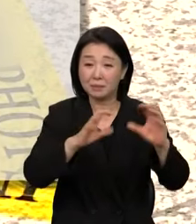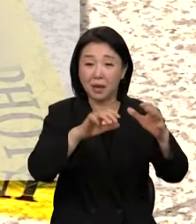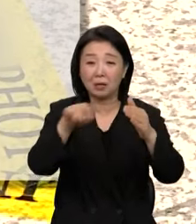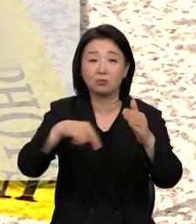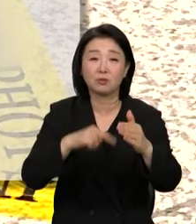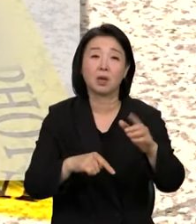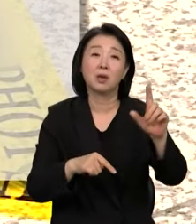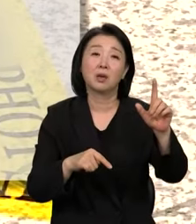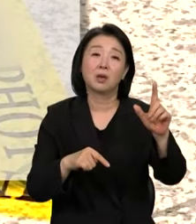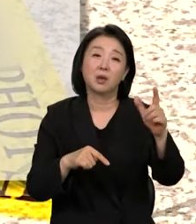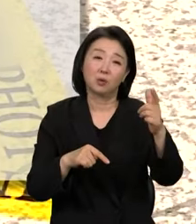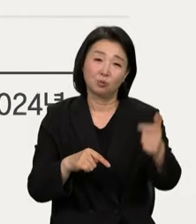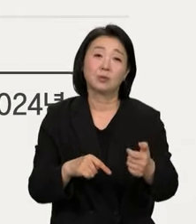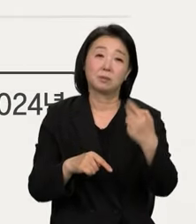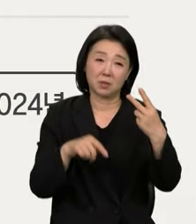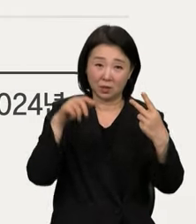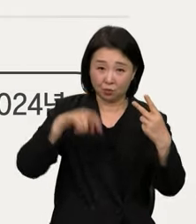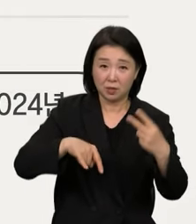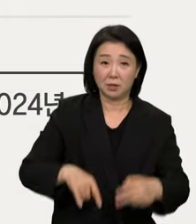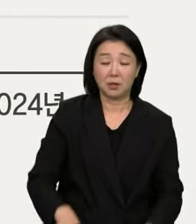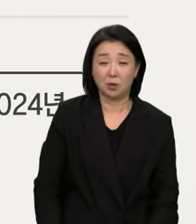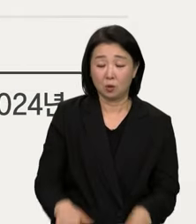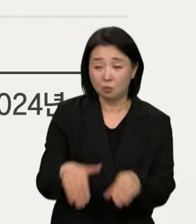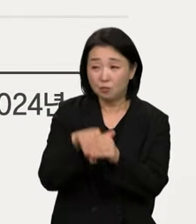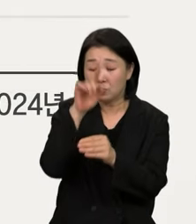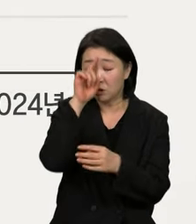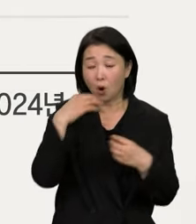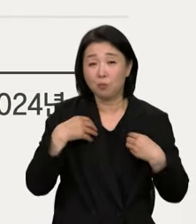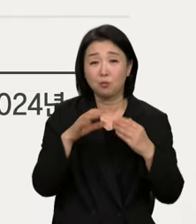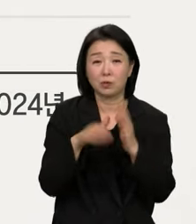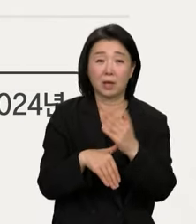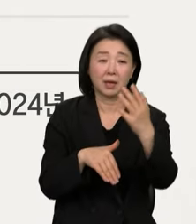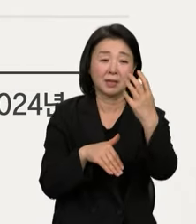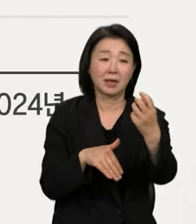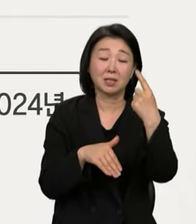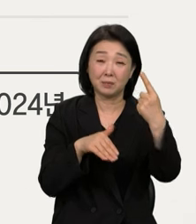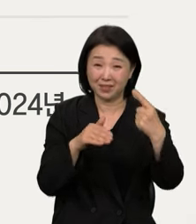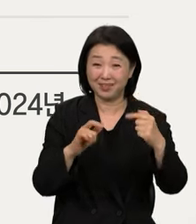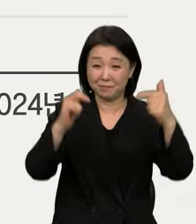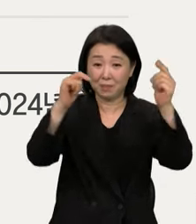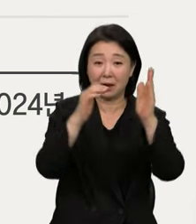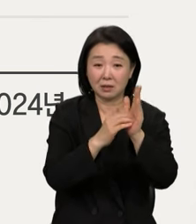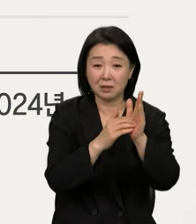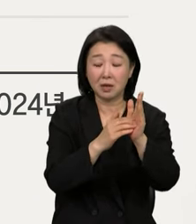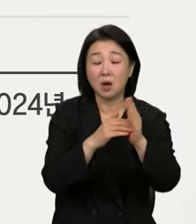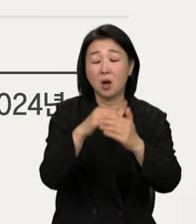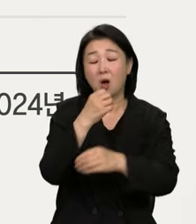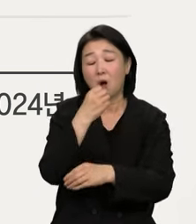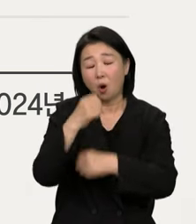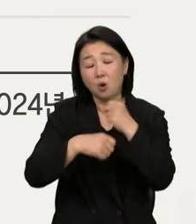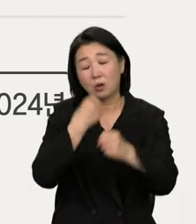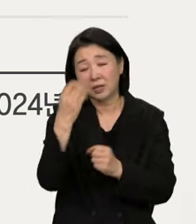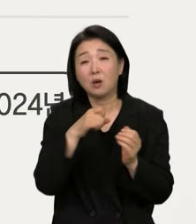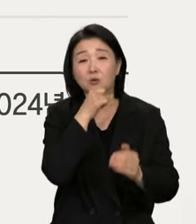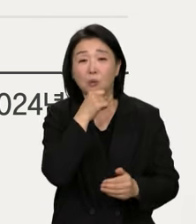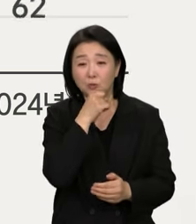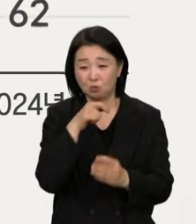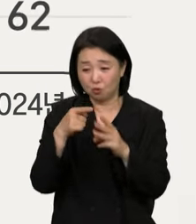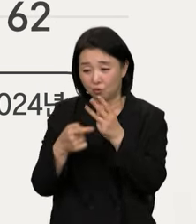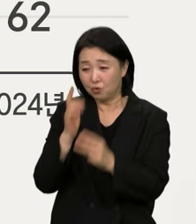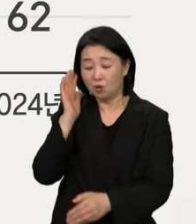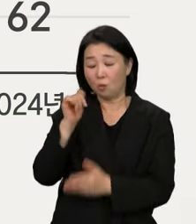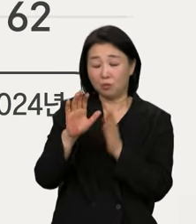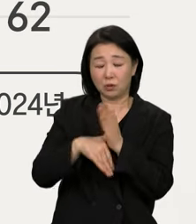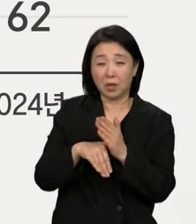62위로 짓게 됐습니다 지난 문재인 정부에서 41위 올랐던 언론자유지수는 윤성열 정부가 출범한 이후